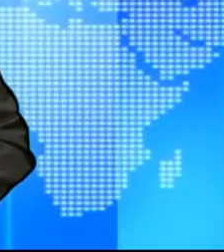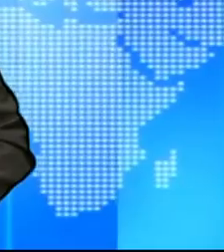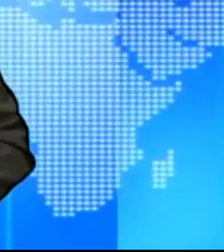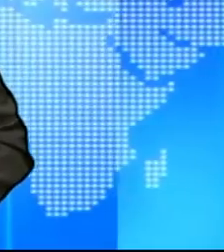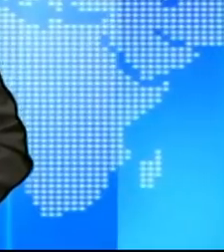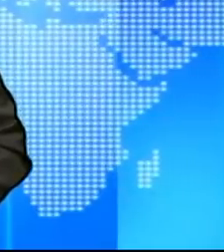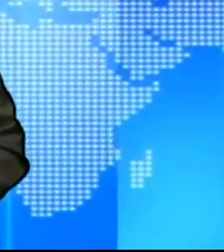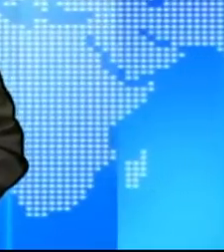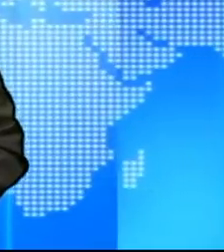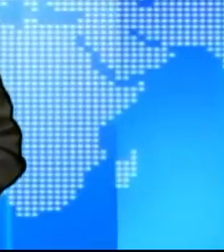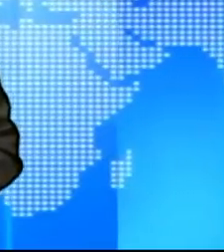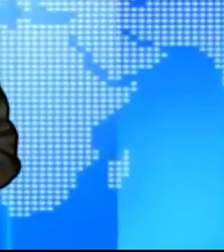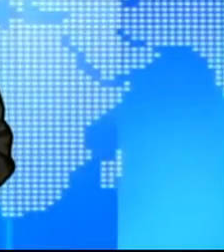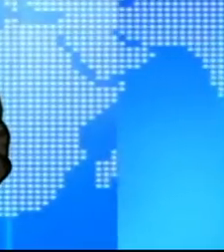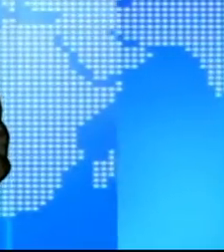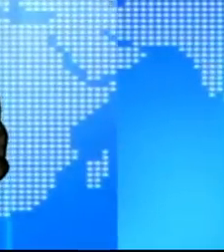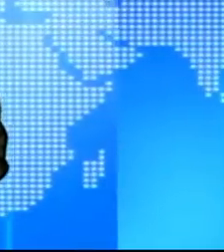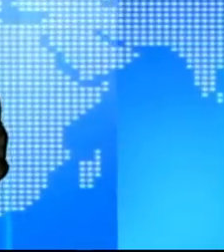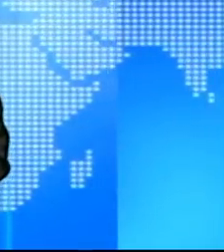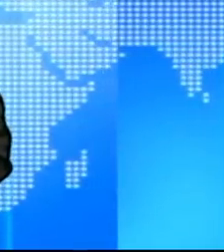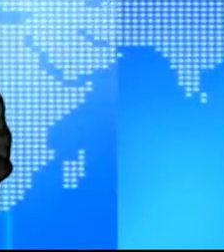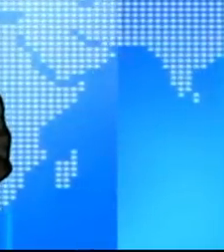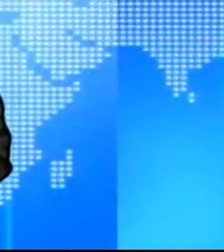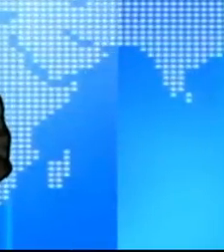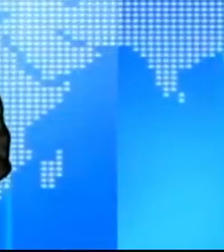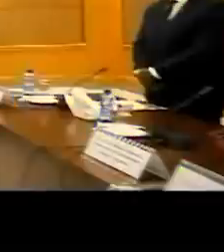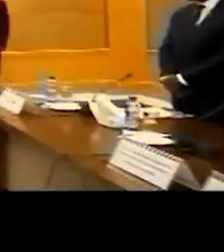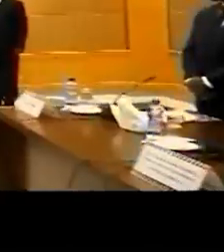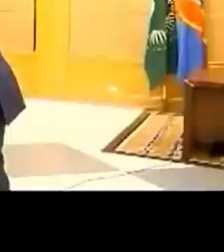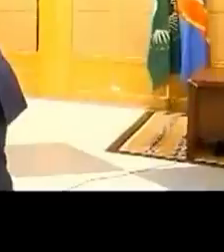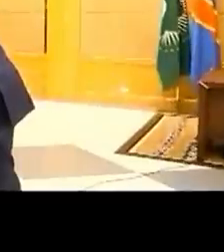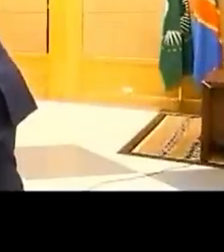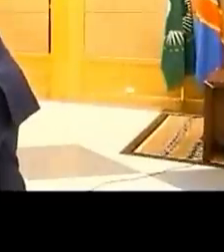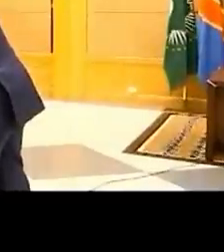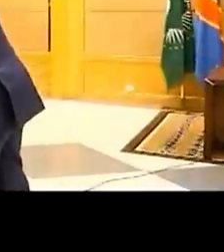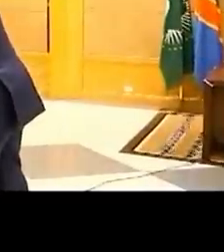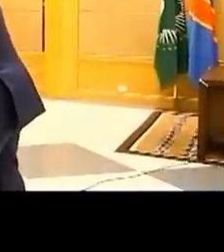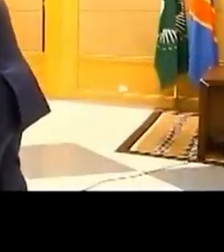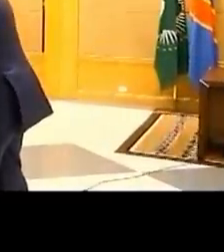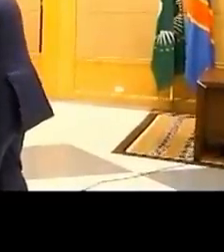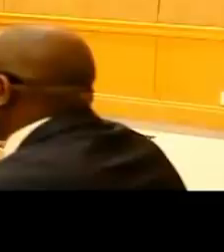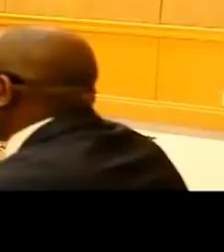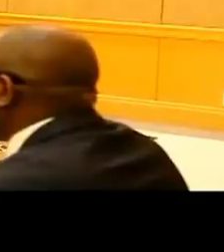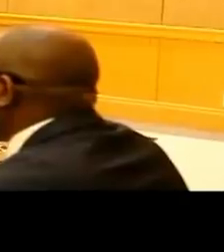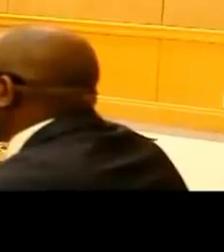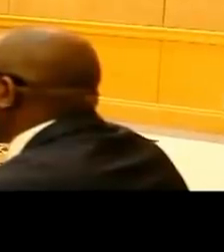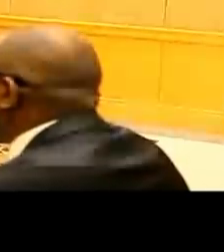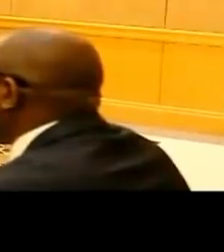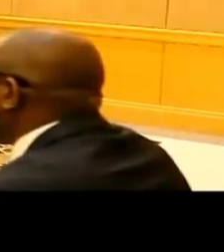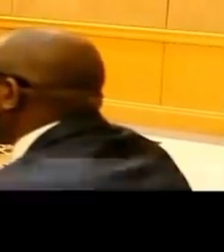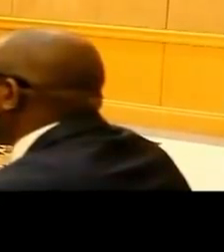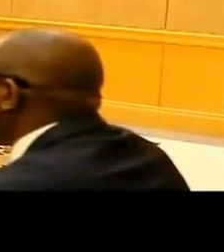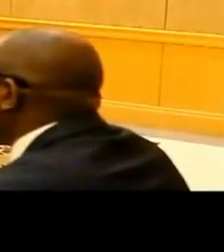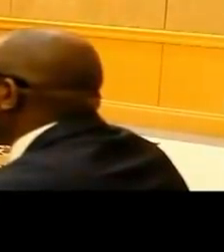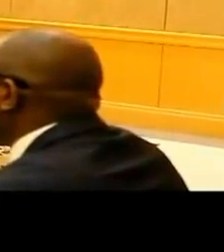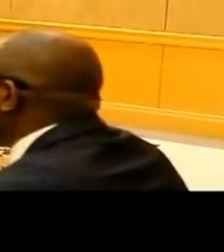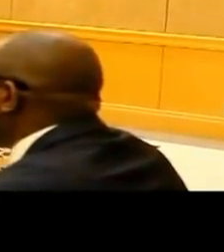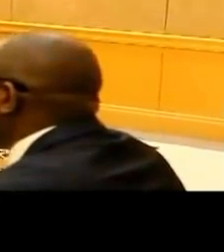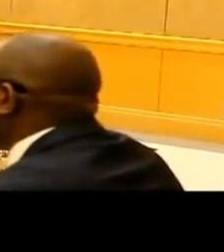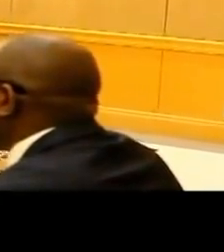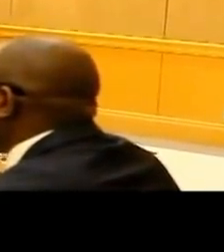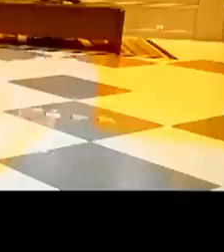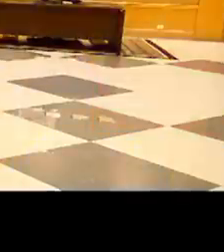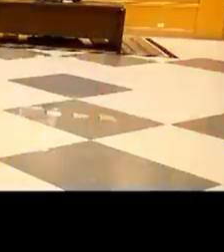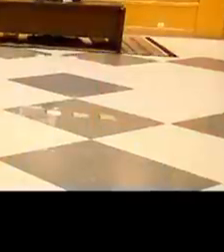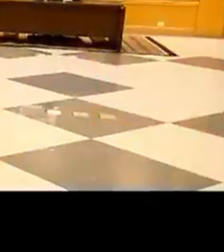République démocratique du Congo. On fait le point avec Ibombe Soumoué. La situation sécuritaire dans l'Est de la République démocratique du Congo est